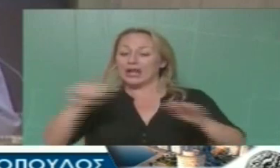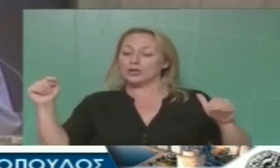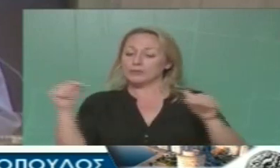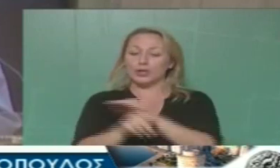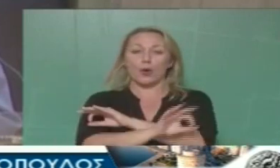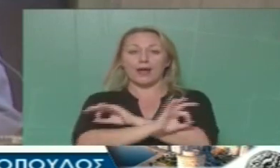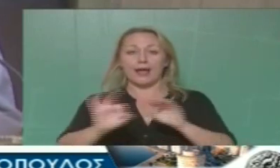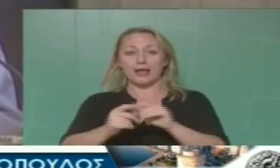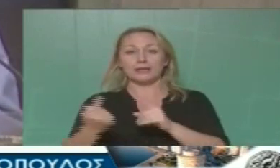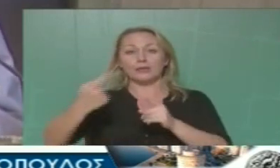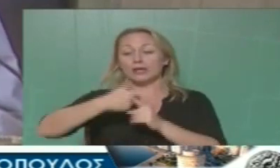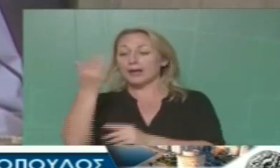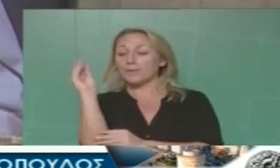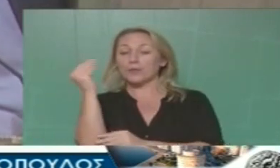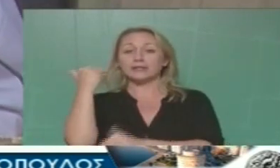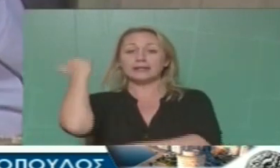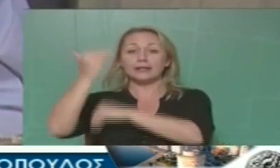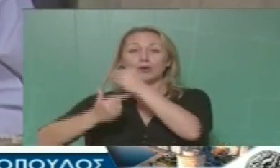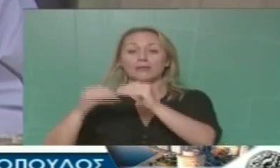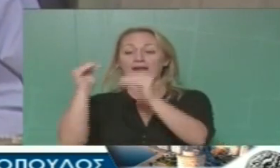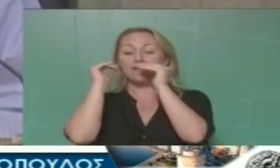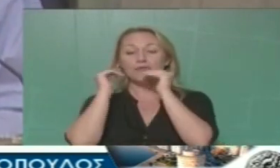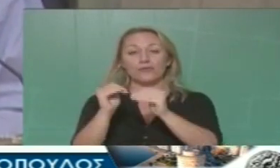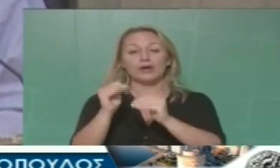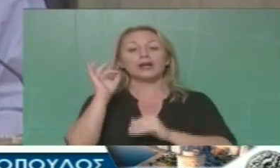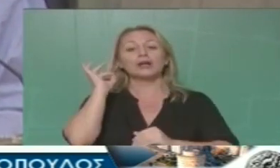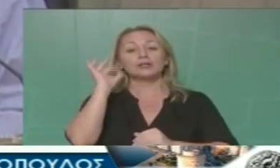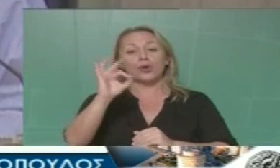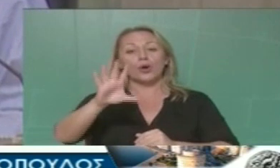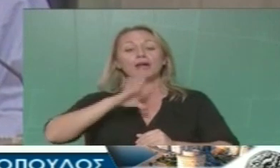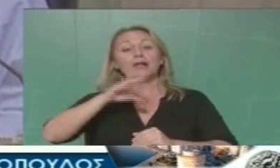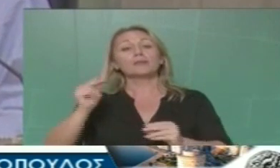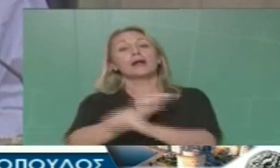να μείνει η πολιτιστική κληρονομιά των αρχαίων στη θέση της. Για να, και να βγάλει ο λαός μας